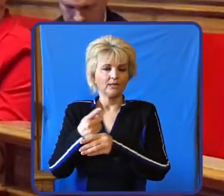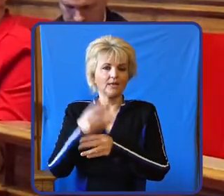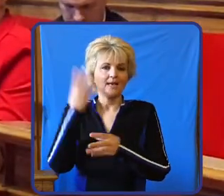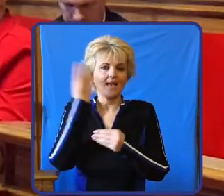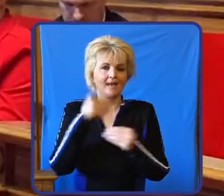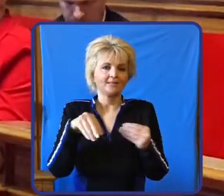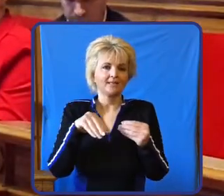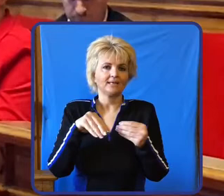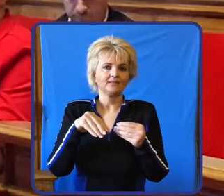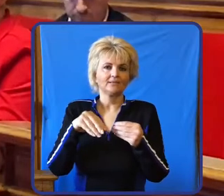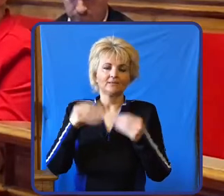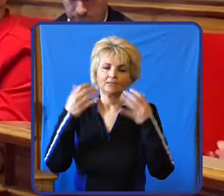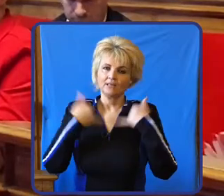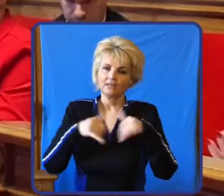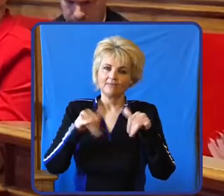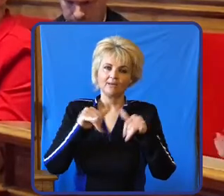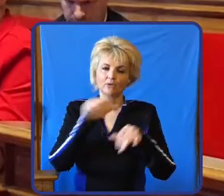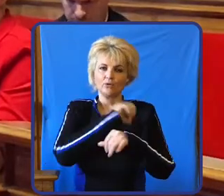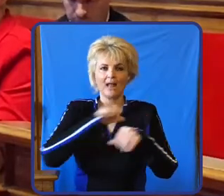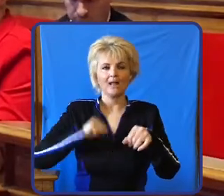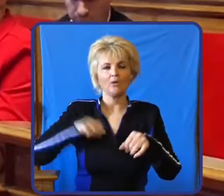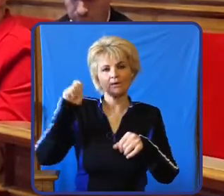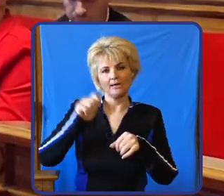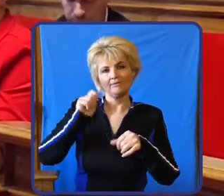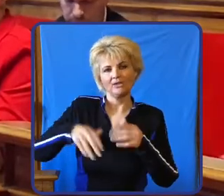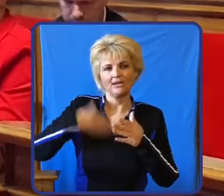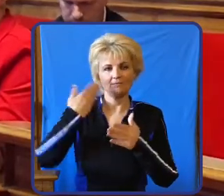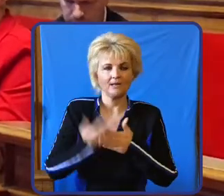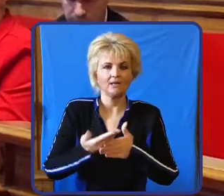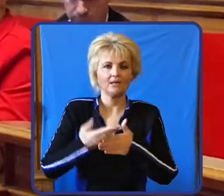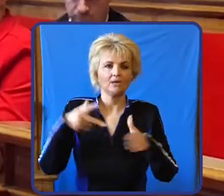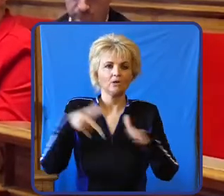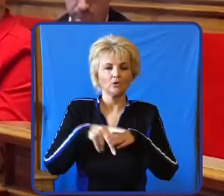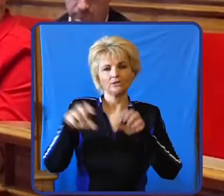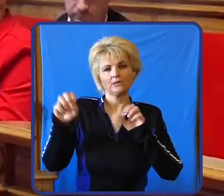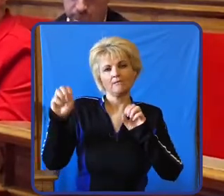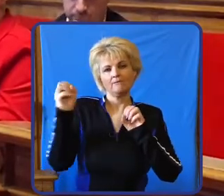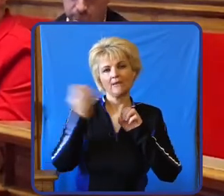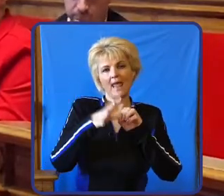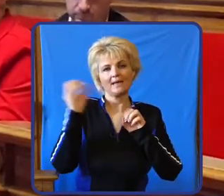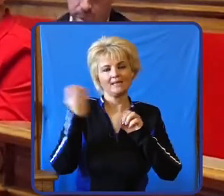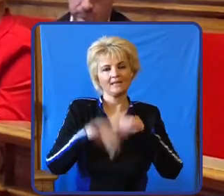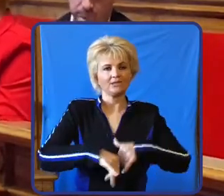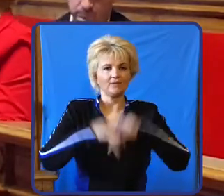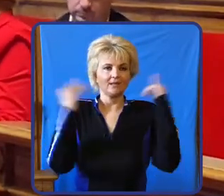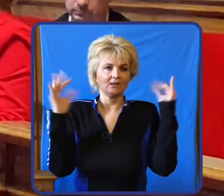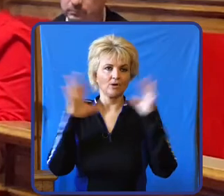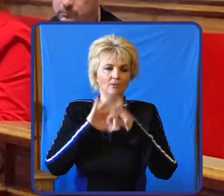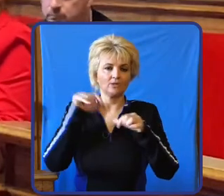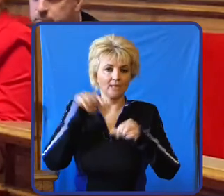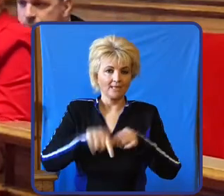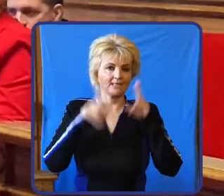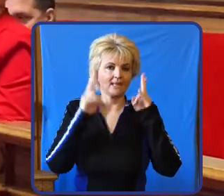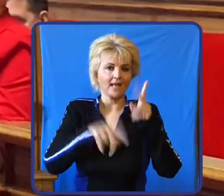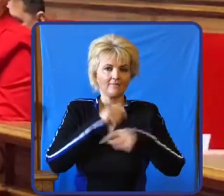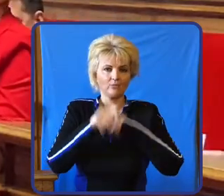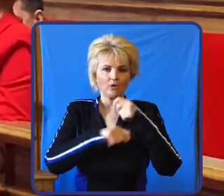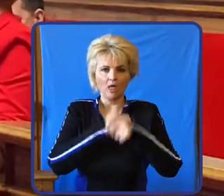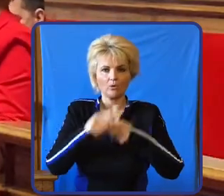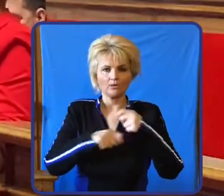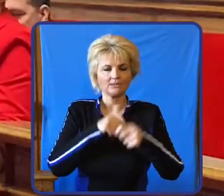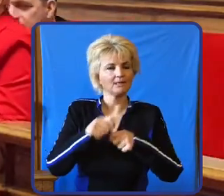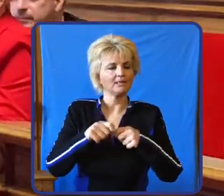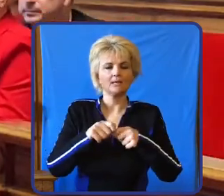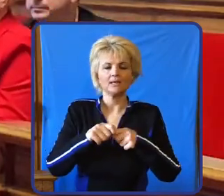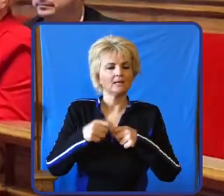Ezért indítványoztam egy önálló képviselő indítvány többek között a közvilágítás fejlesztése kapcsán. Tehát inkább úgy gondolom, ezzel kellene foglalkozni, mint azzal, hogy